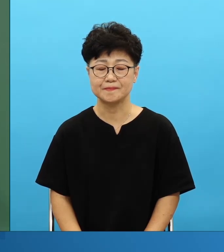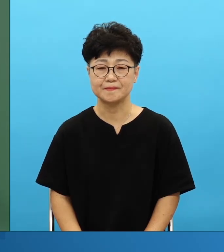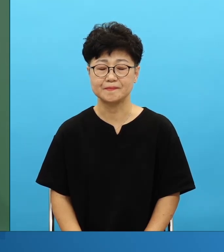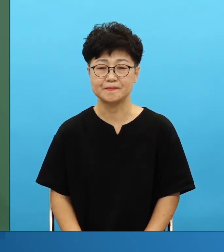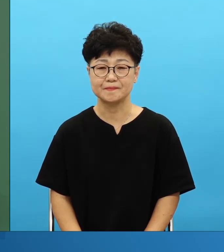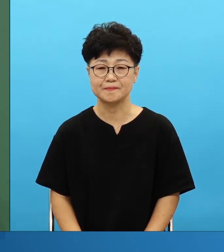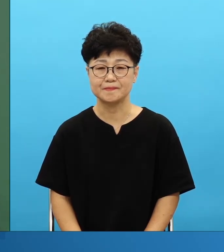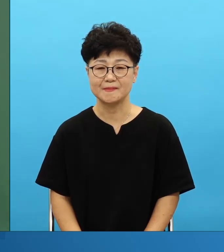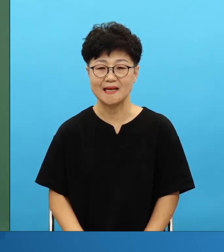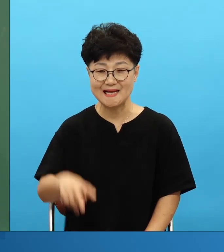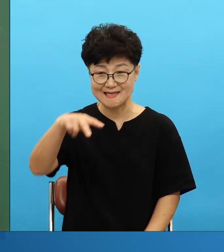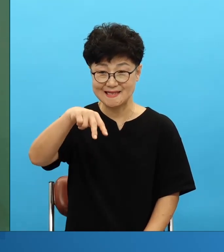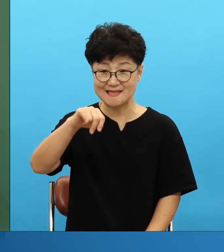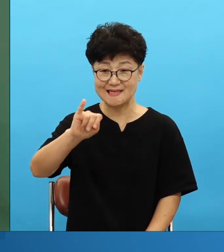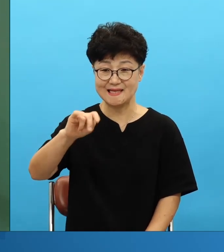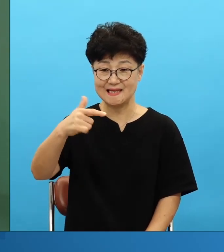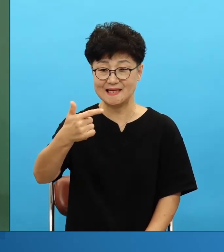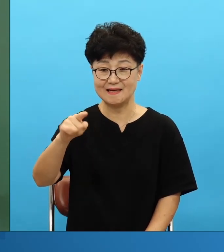그리고 뭡니까? And then what?